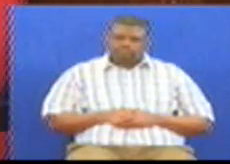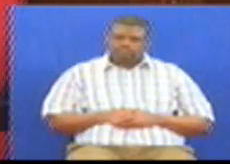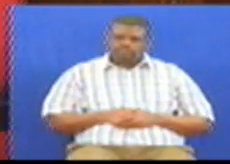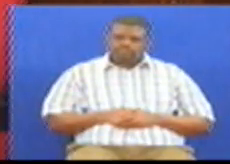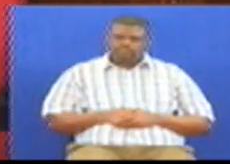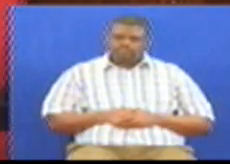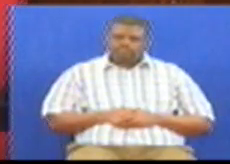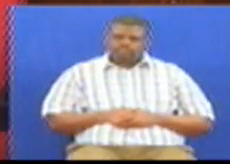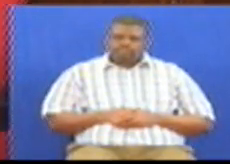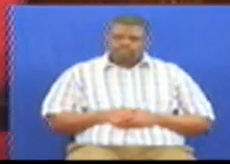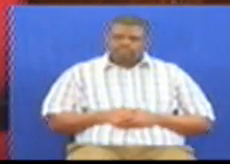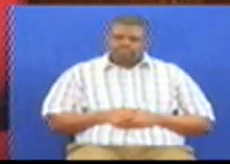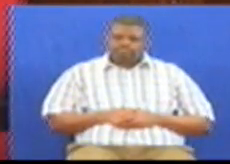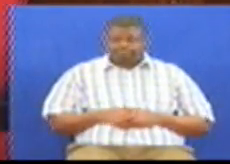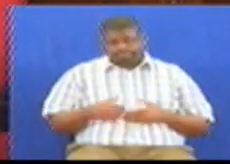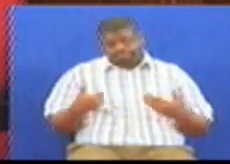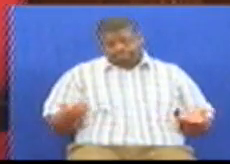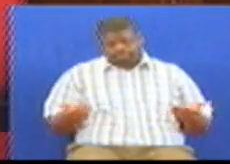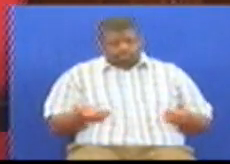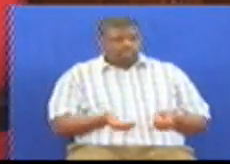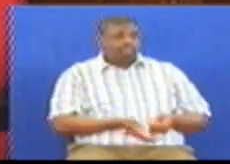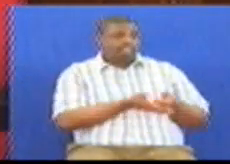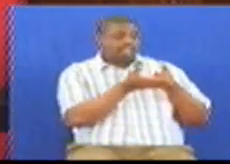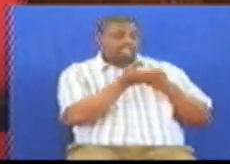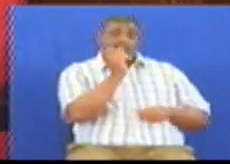naibu speaker,